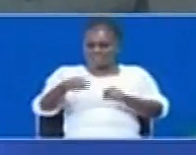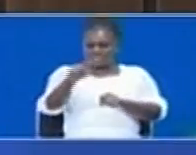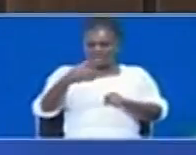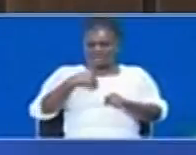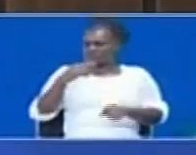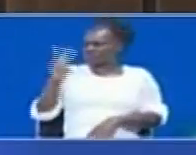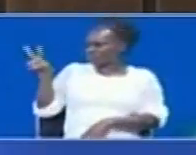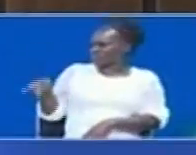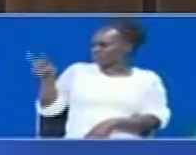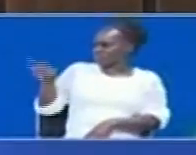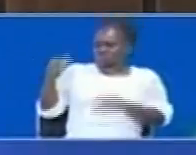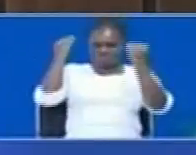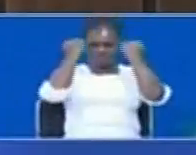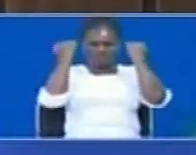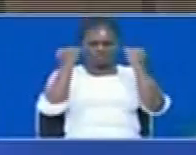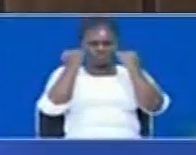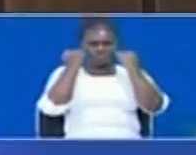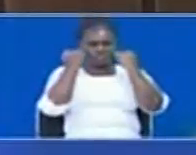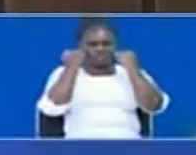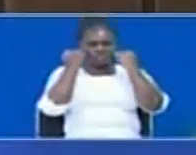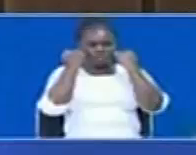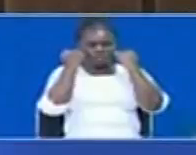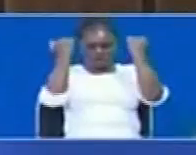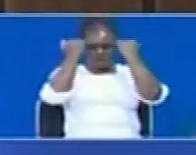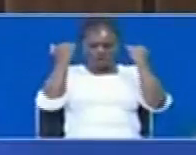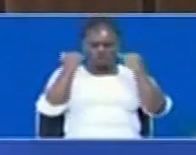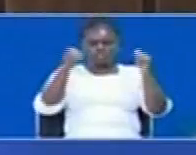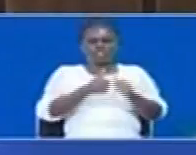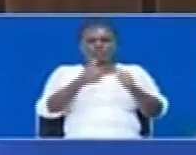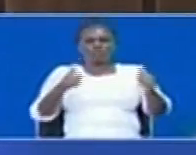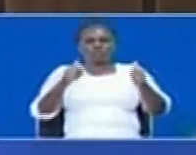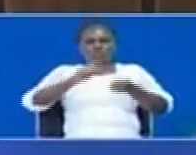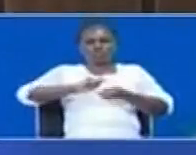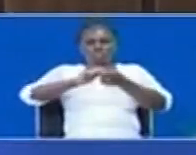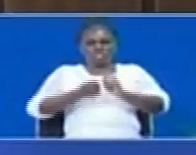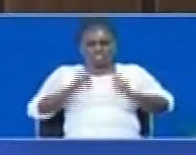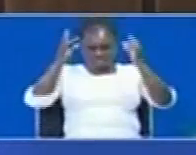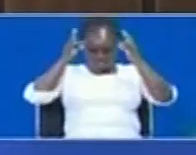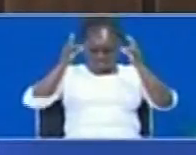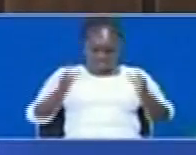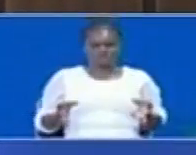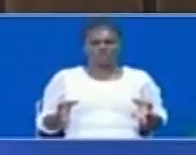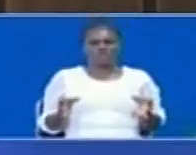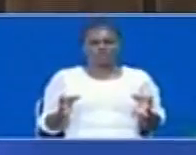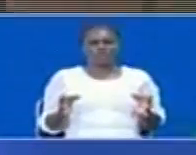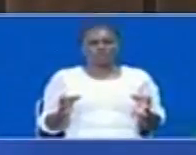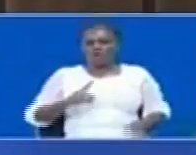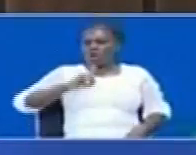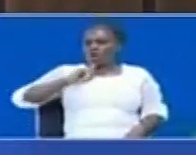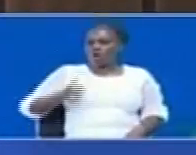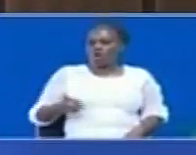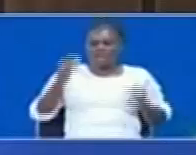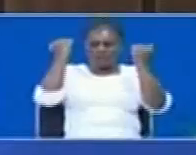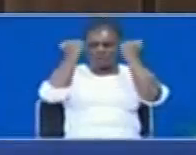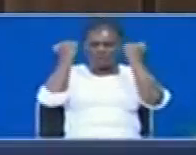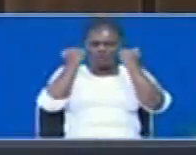mahakama. And therefore this court declines to review its orders sentencing the applicants to 1 month jail term, and the orders of this court